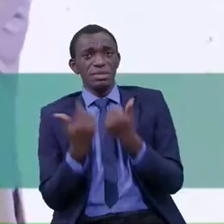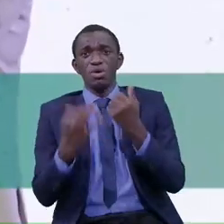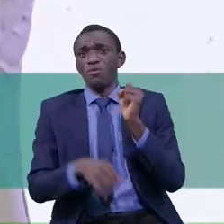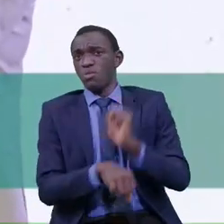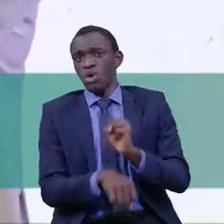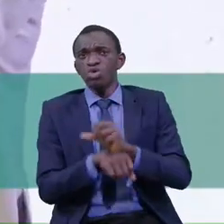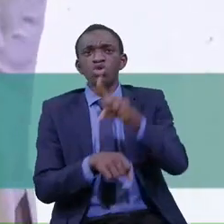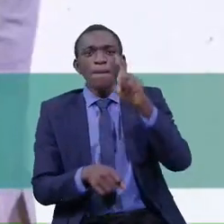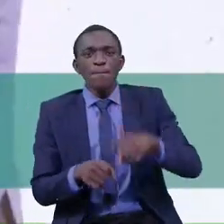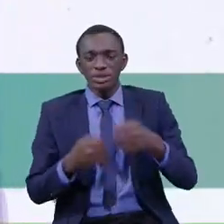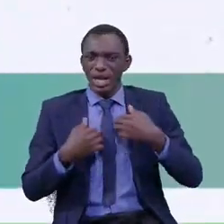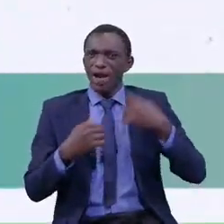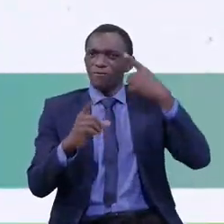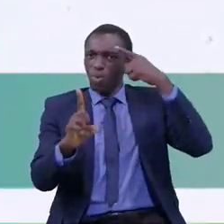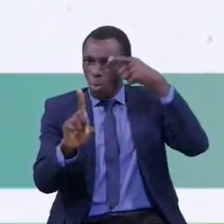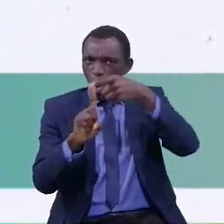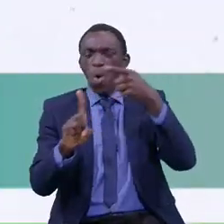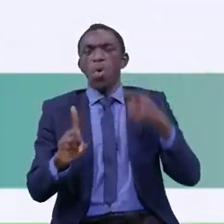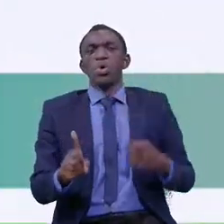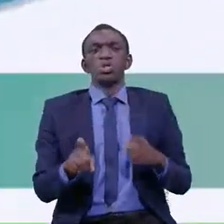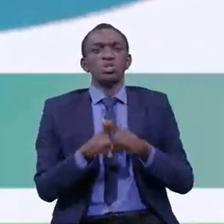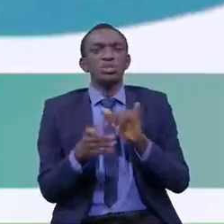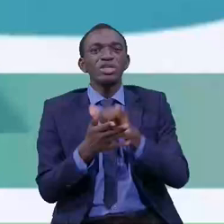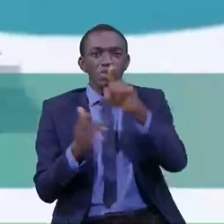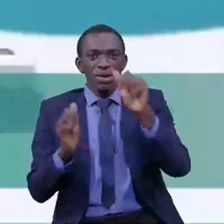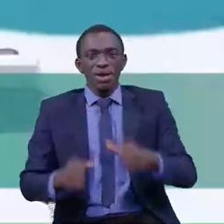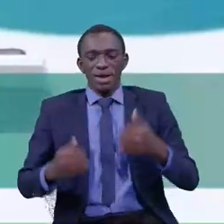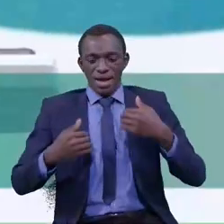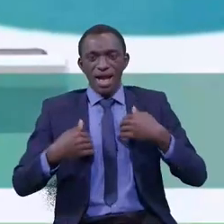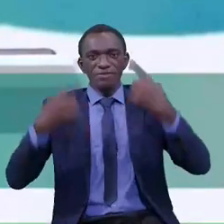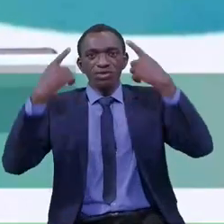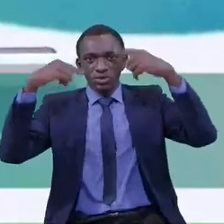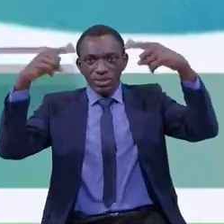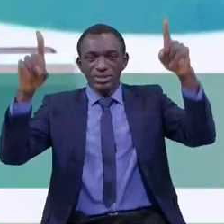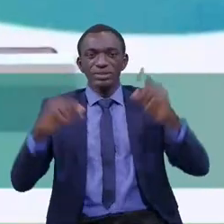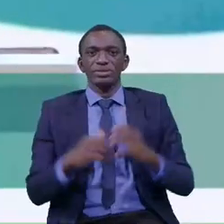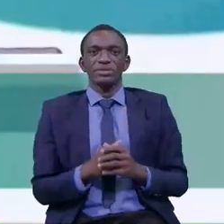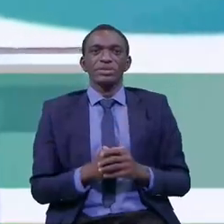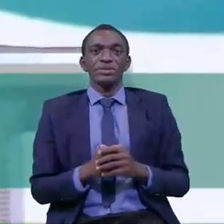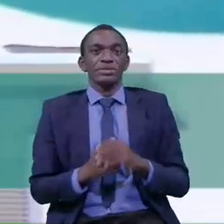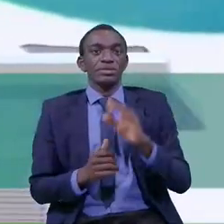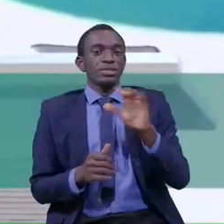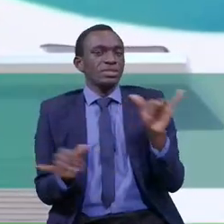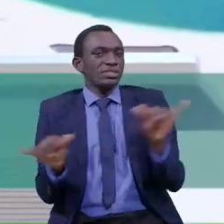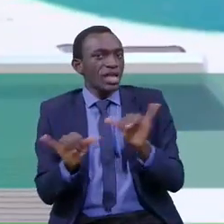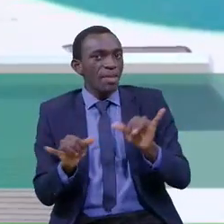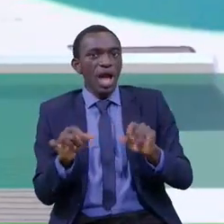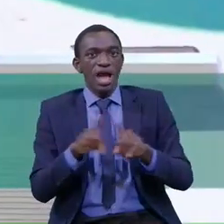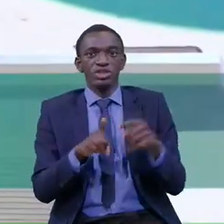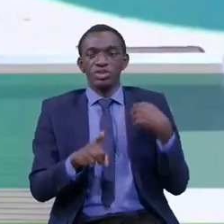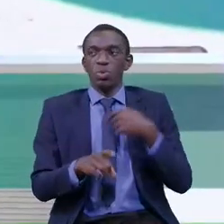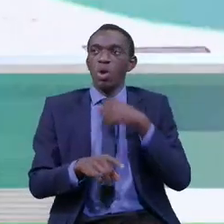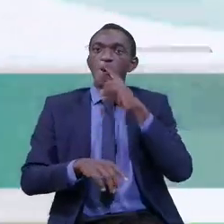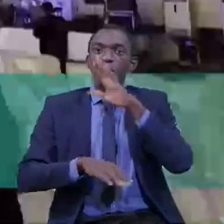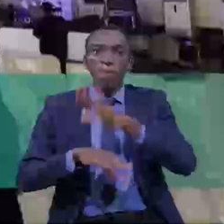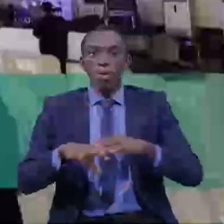buts, afin d'avoir, de mettre de but. De même comme nous sommes appelés de